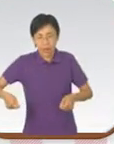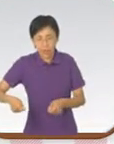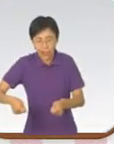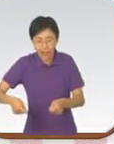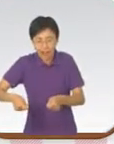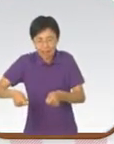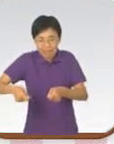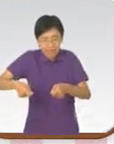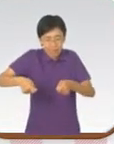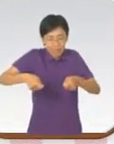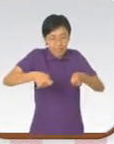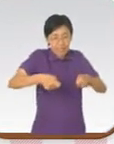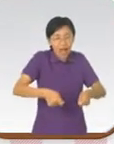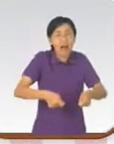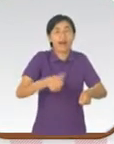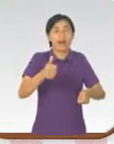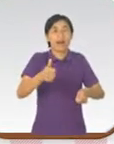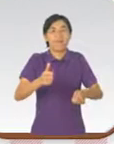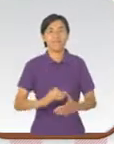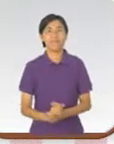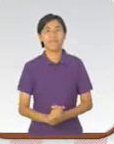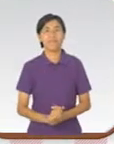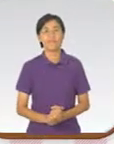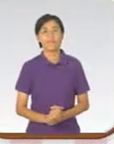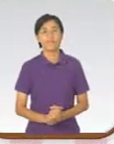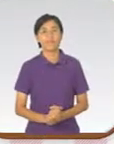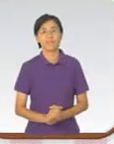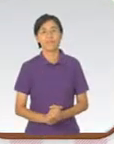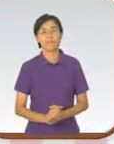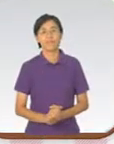ไว้